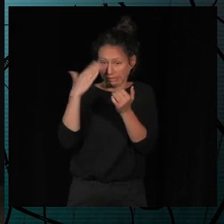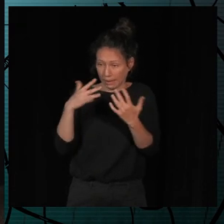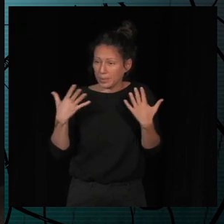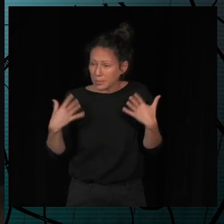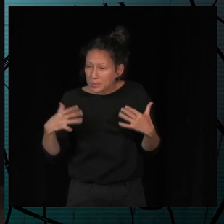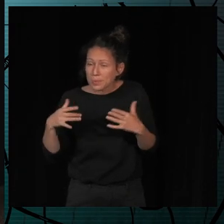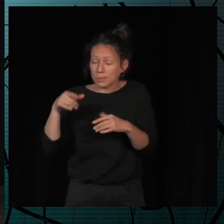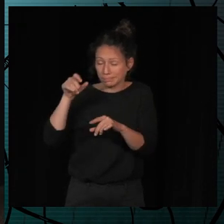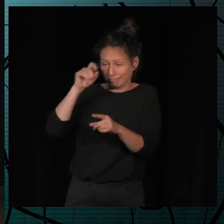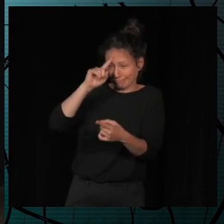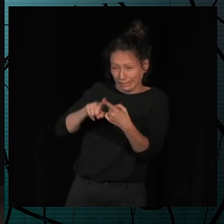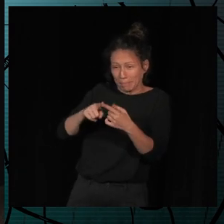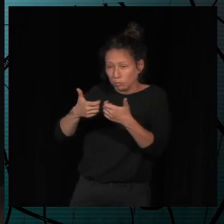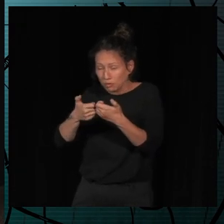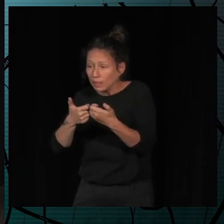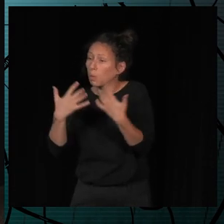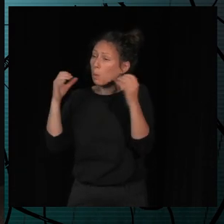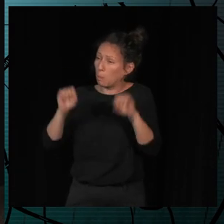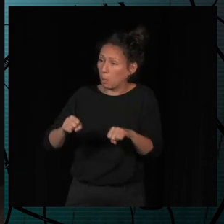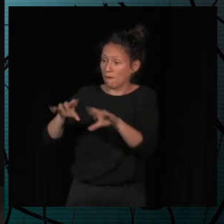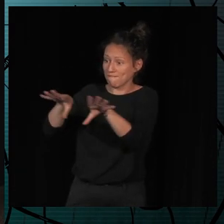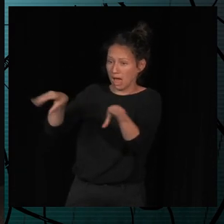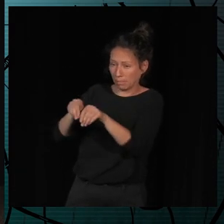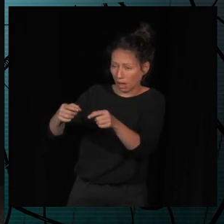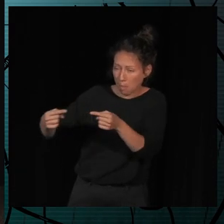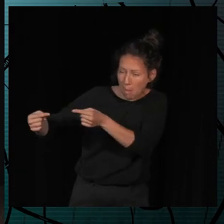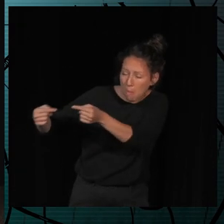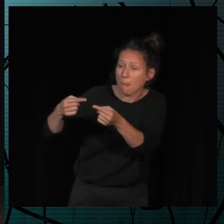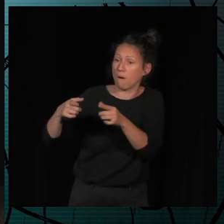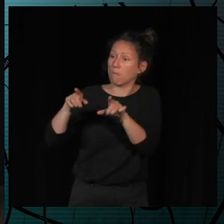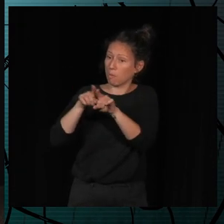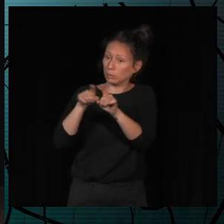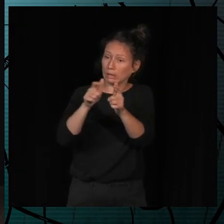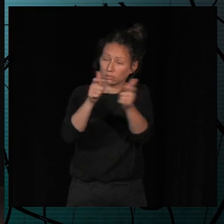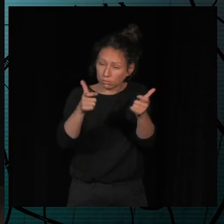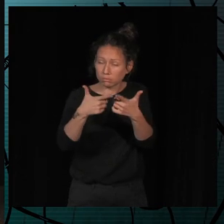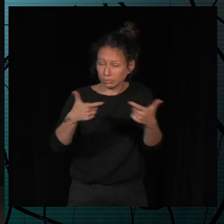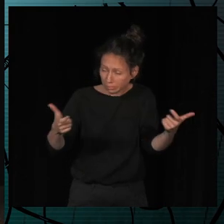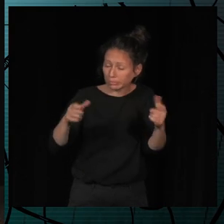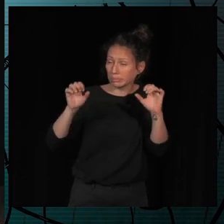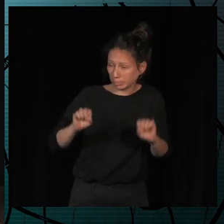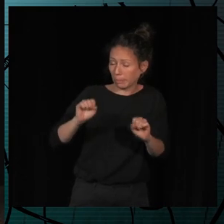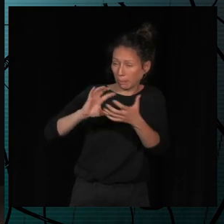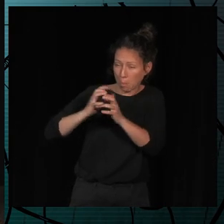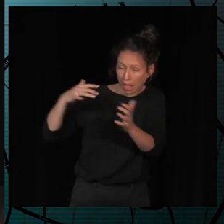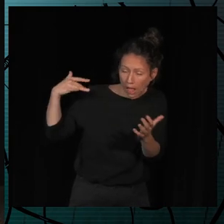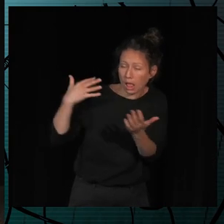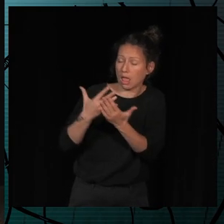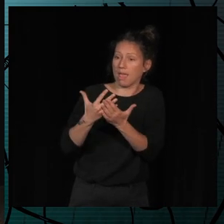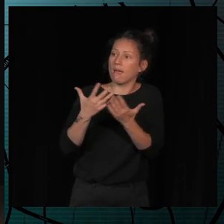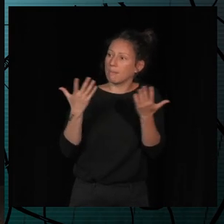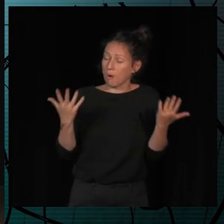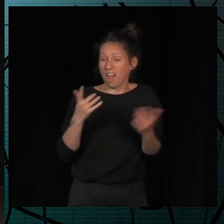en famille notamment mais en institution également euh là j'avoue que je suis un peu à froid parce qu'on a quand même prévu de pingponguer avec